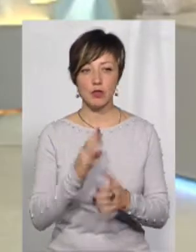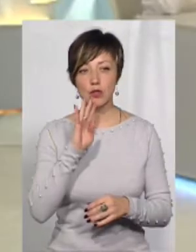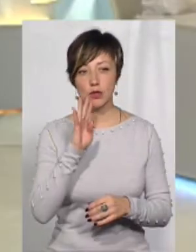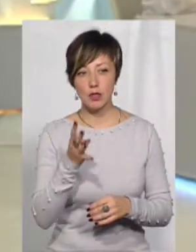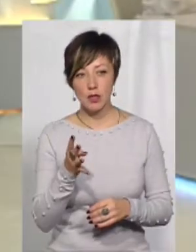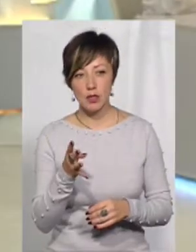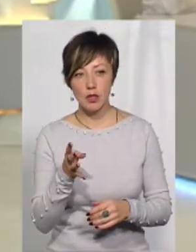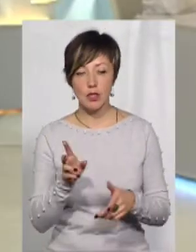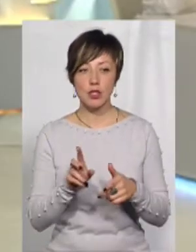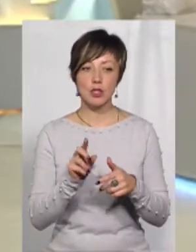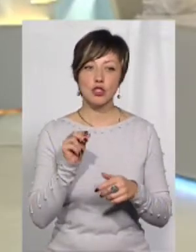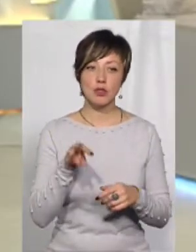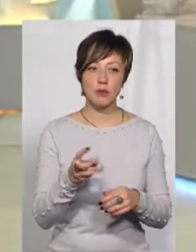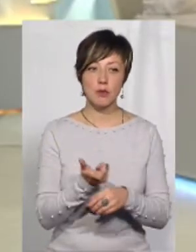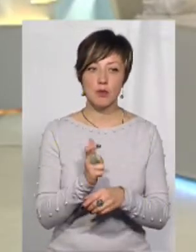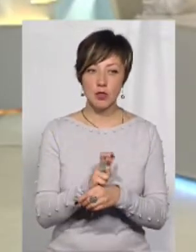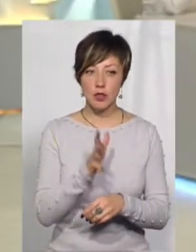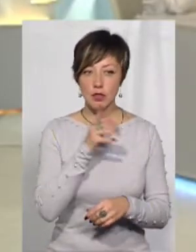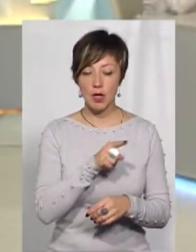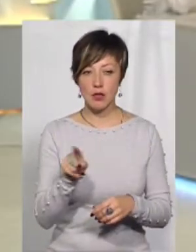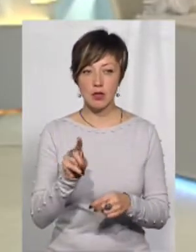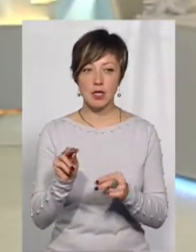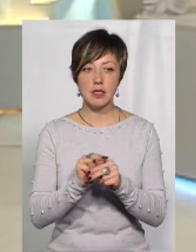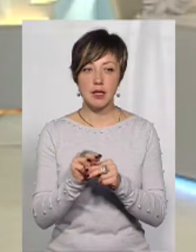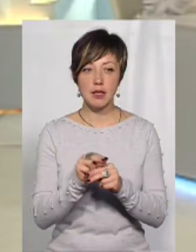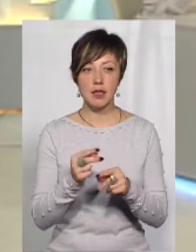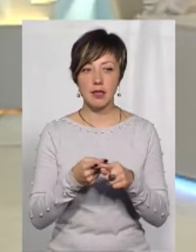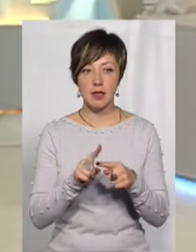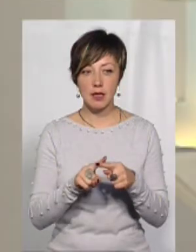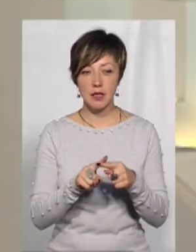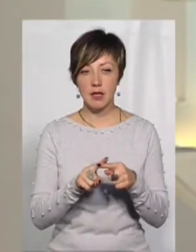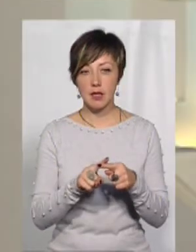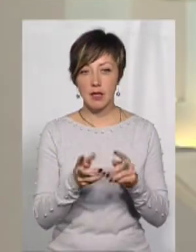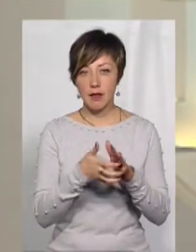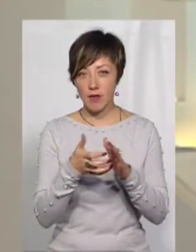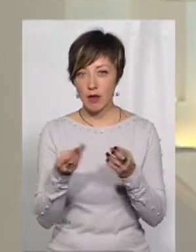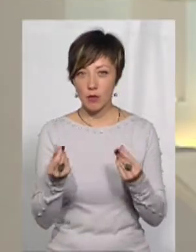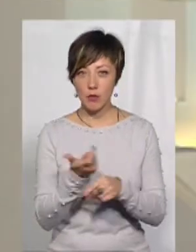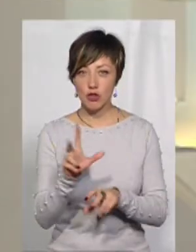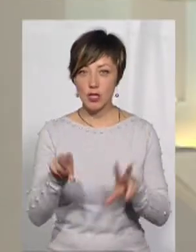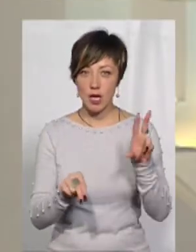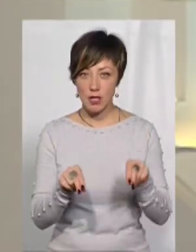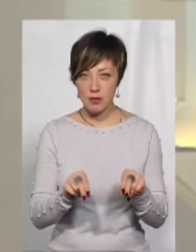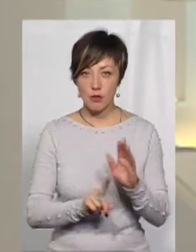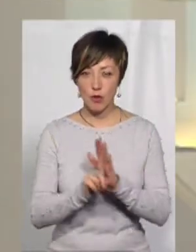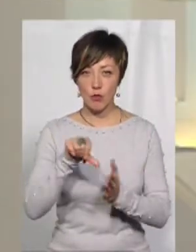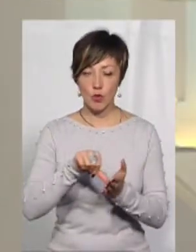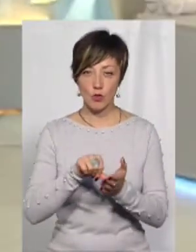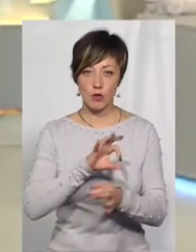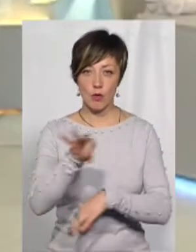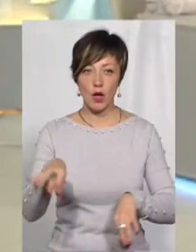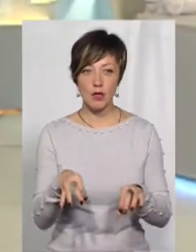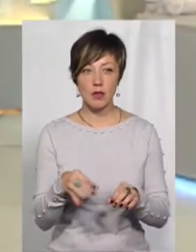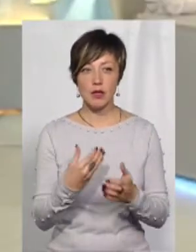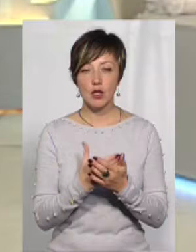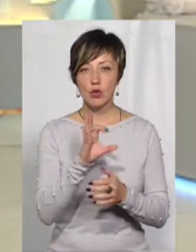4 роки, там чим більше, тим більше часу було залатати дири, тим більше шансів в них взятися за цей проєкт участі.